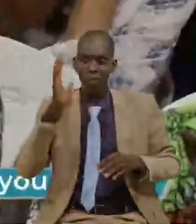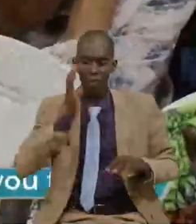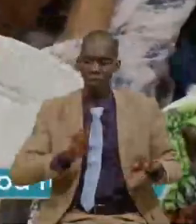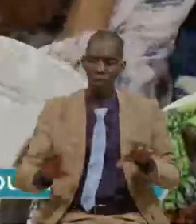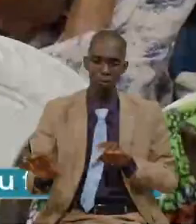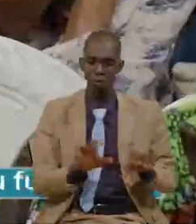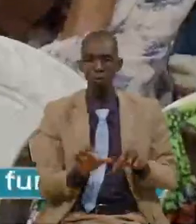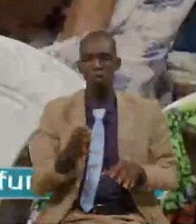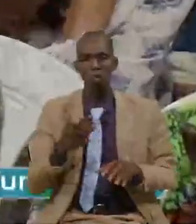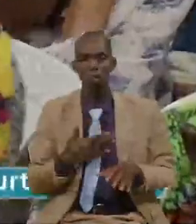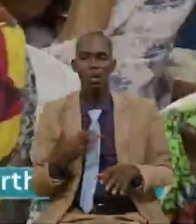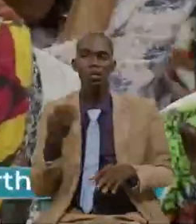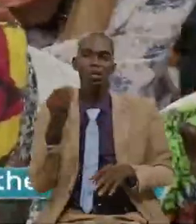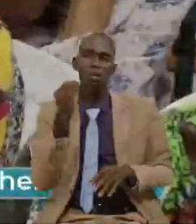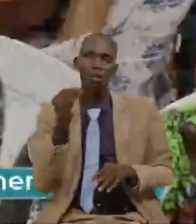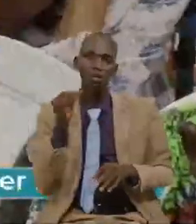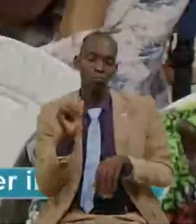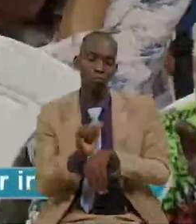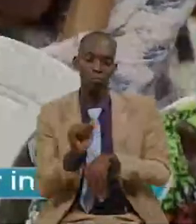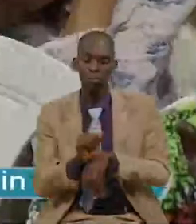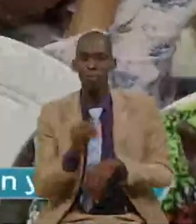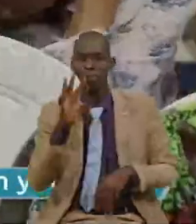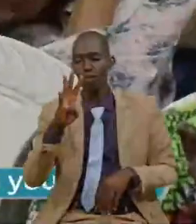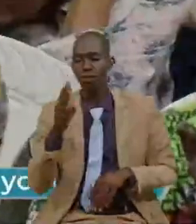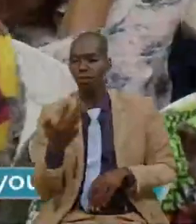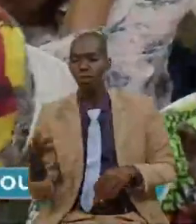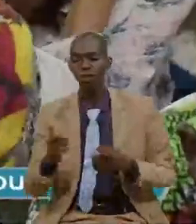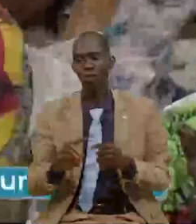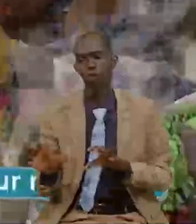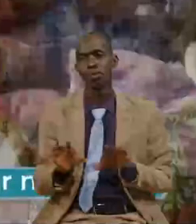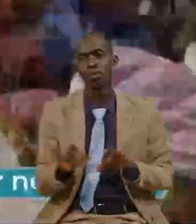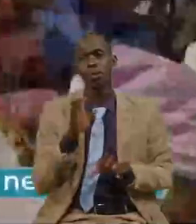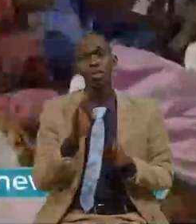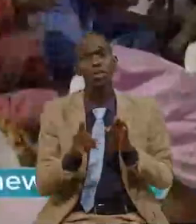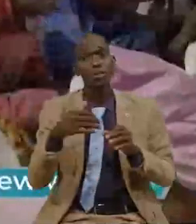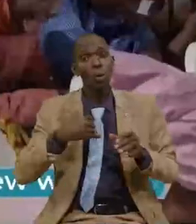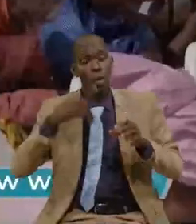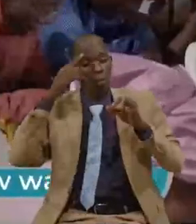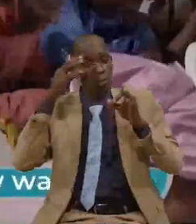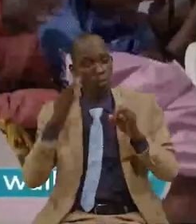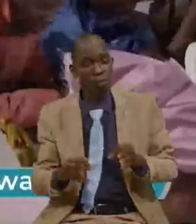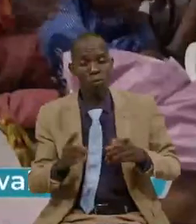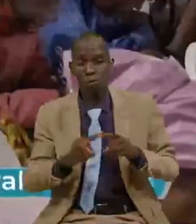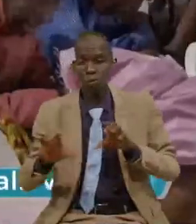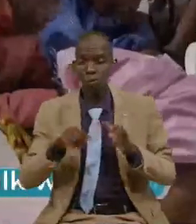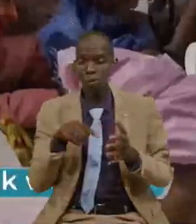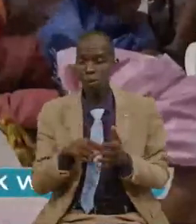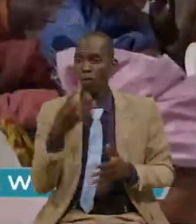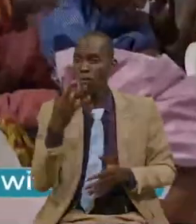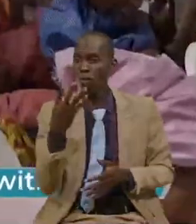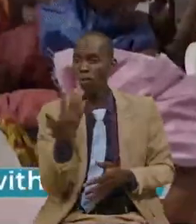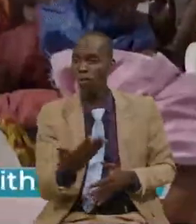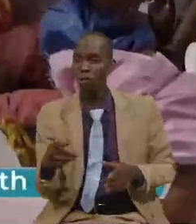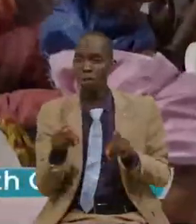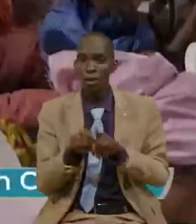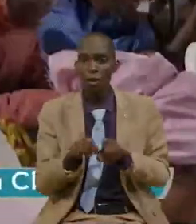vais achever mon devoir. Je ne sais pas vous, si vous avez décidé de compléter, d'achever